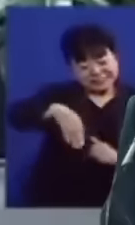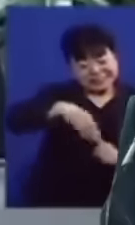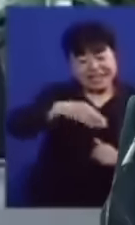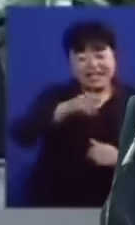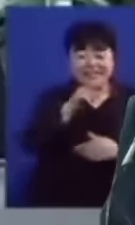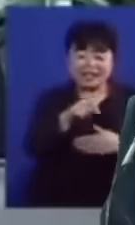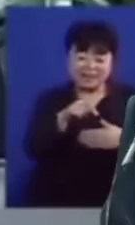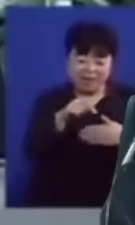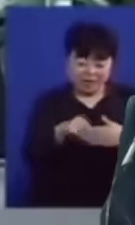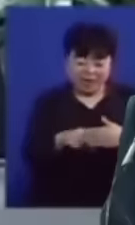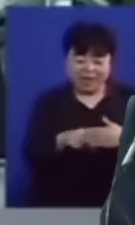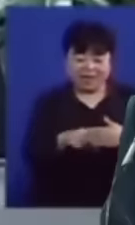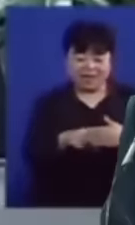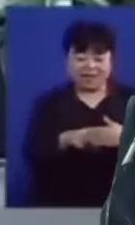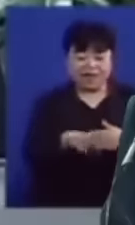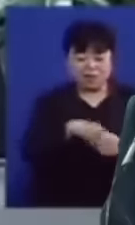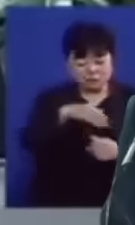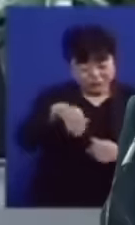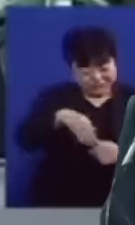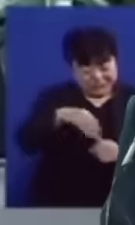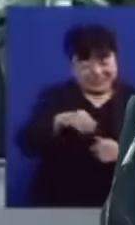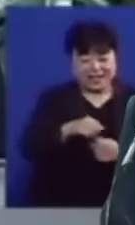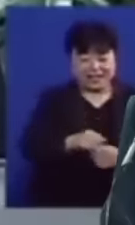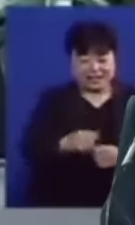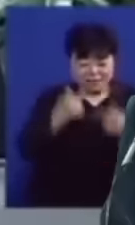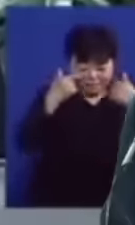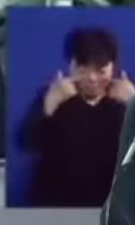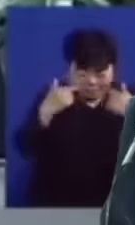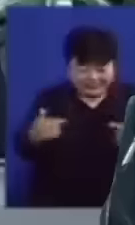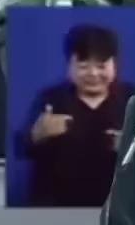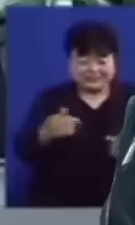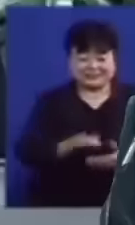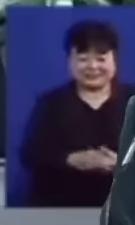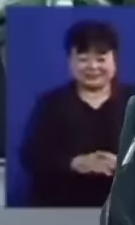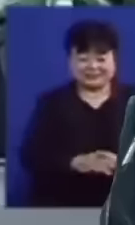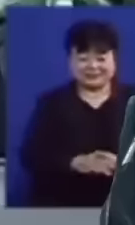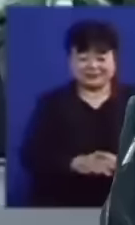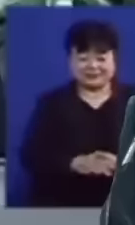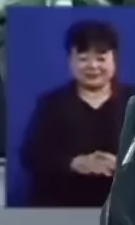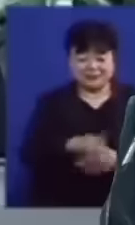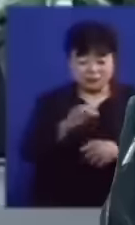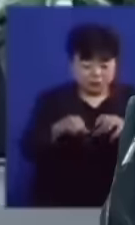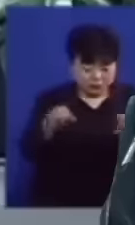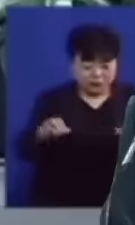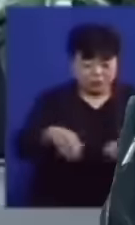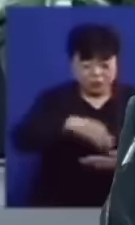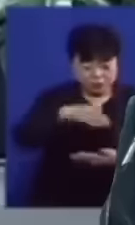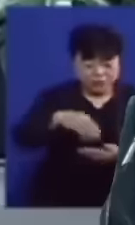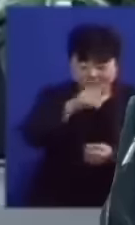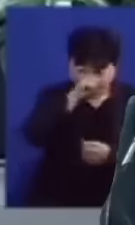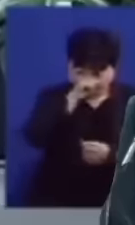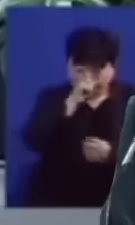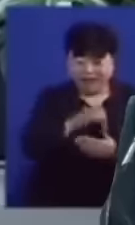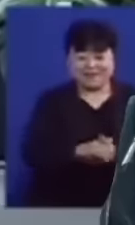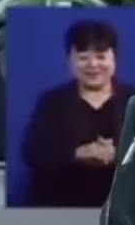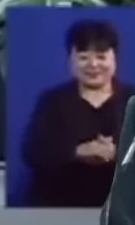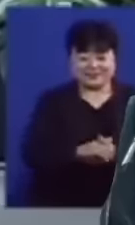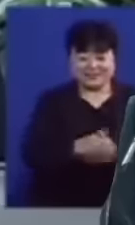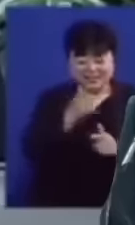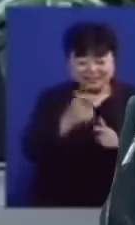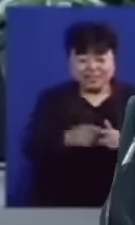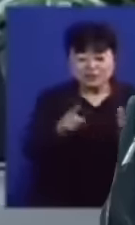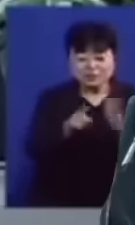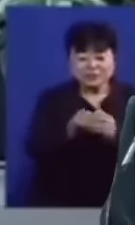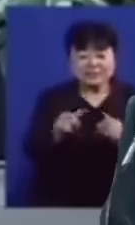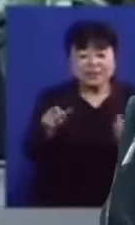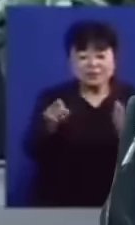내 마음에도 분위기가 확신의 분위기가 있고 주위 환경에도 분위기가 좋습니다. 우리 예수 믿는